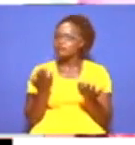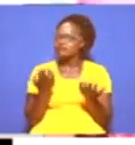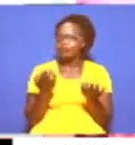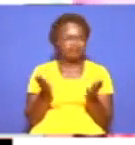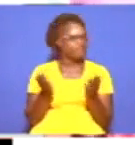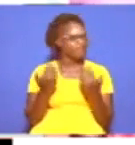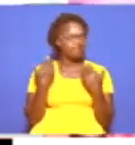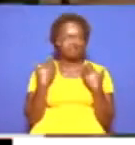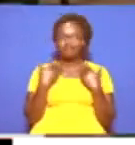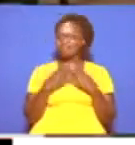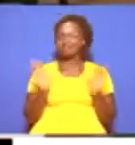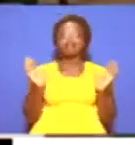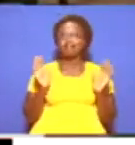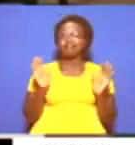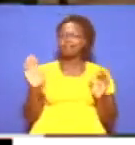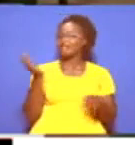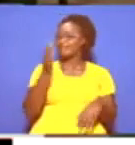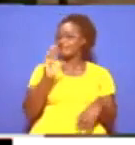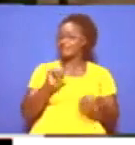hatuwezi kukubaliana na hawa.